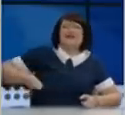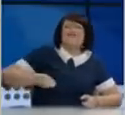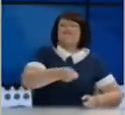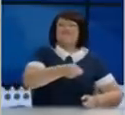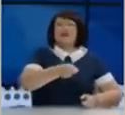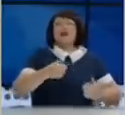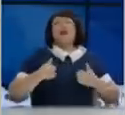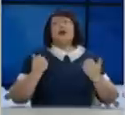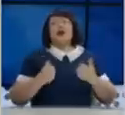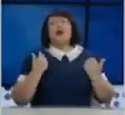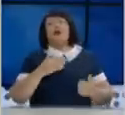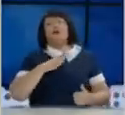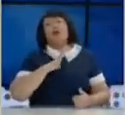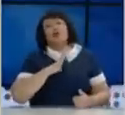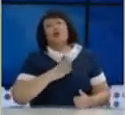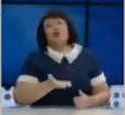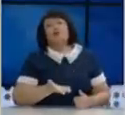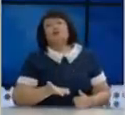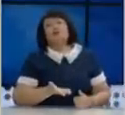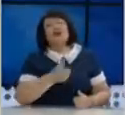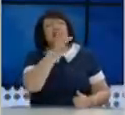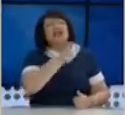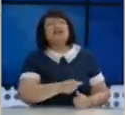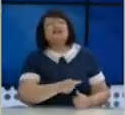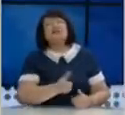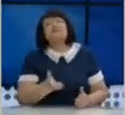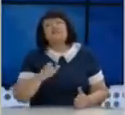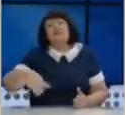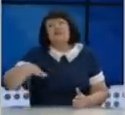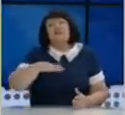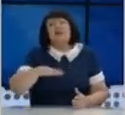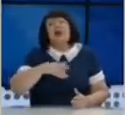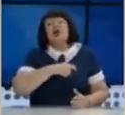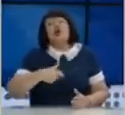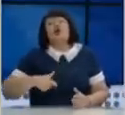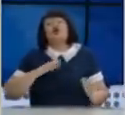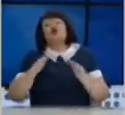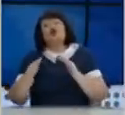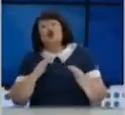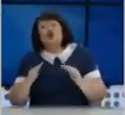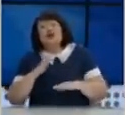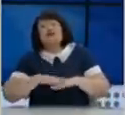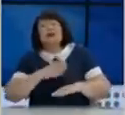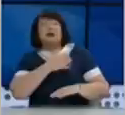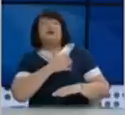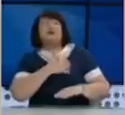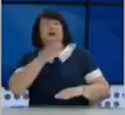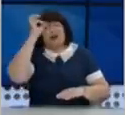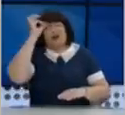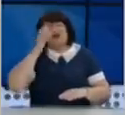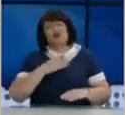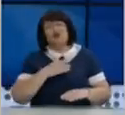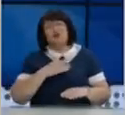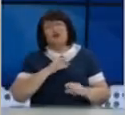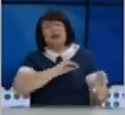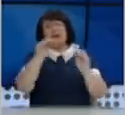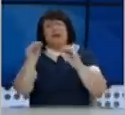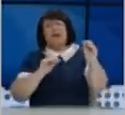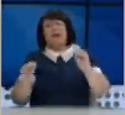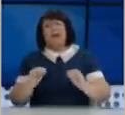άνθρωπο. Και για σας φταίνε κάποια περιφερειακά στελέχη της τροχίας και ορισμένοι αξιωματικοί που μετακινούνται σε άλλες